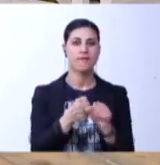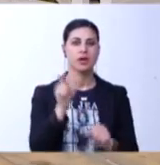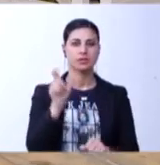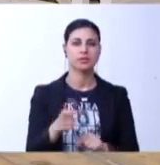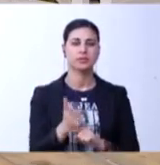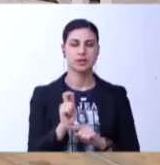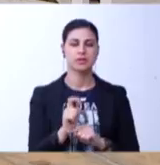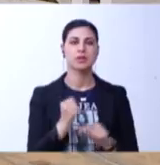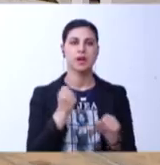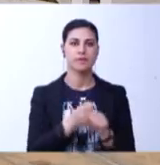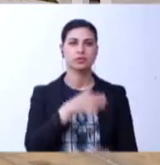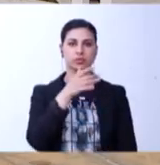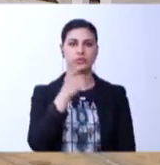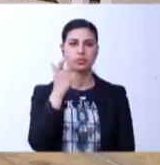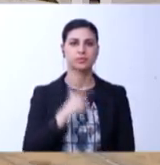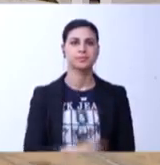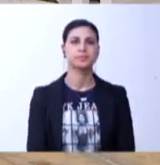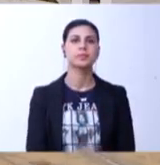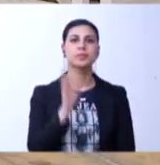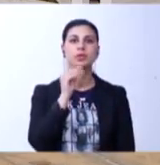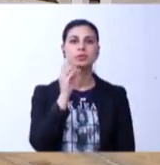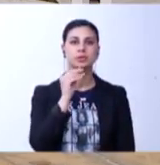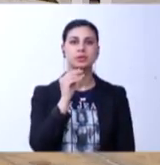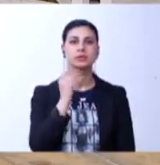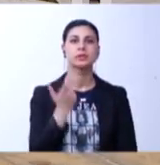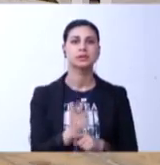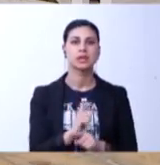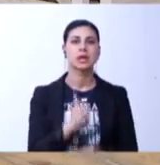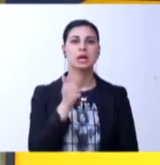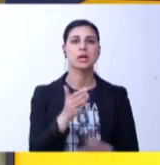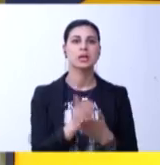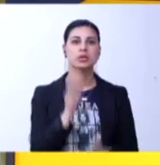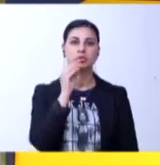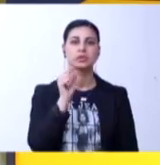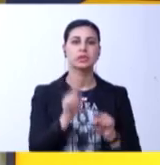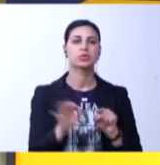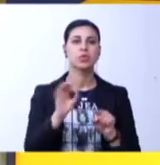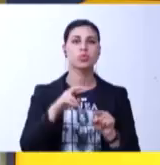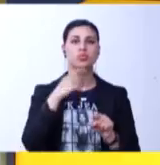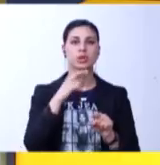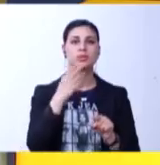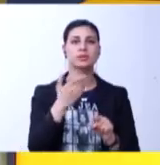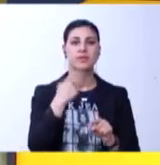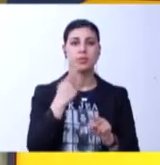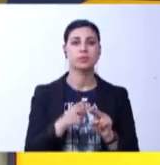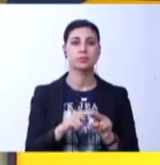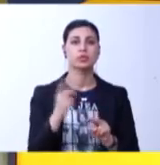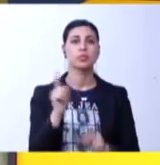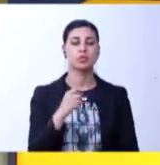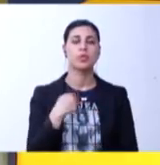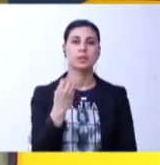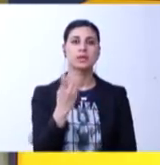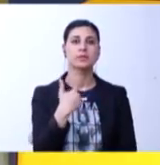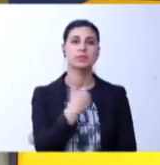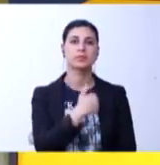ტრავმა ავარიის შედეგად. როდესაც სხვადასხვა ძალიან კარგია, როდესაც ამაზე ვამახვილებთ ყურადღებას, იმიტომ რომ კიდევ ერთხელ